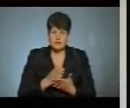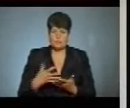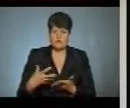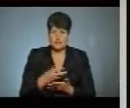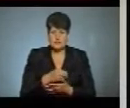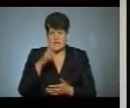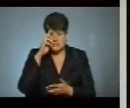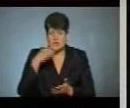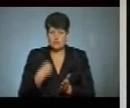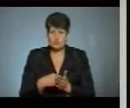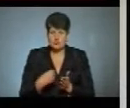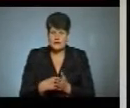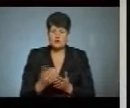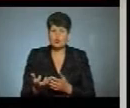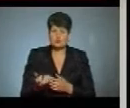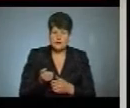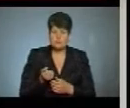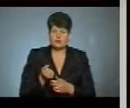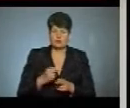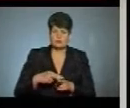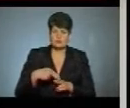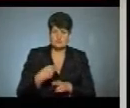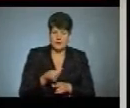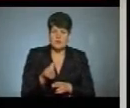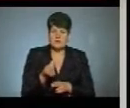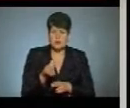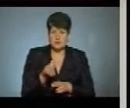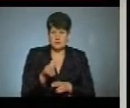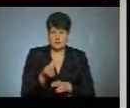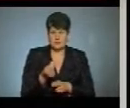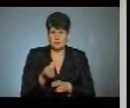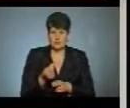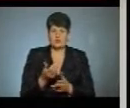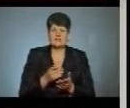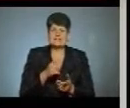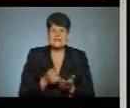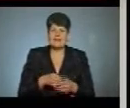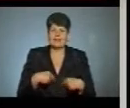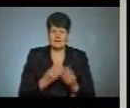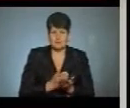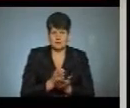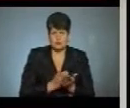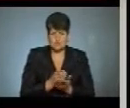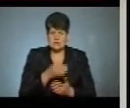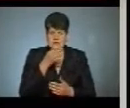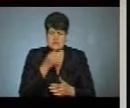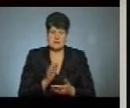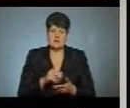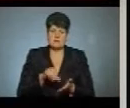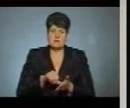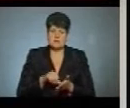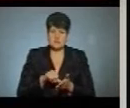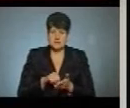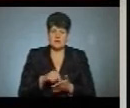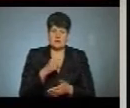з державного бюджету та отримуватимуть відшкодування за надані пацієнтам послуги, розповіла представниця прес-служби Національної служби здоров'я